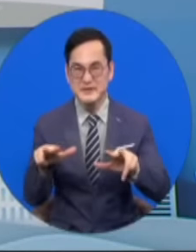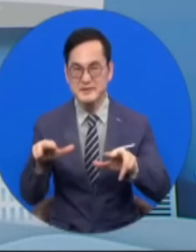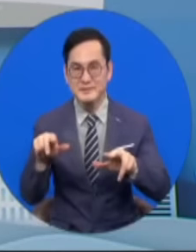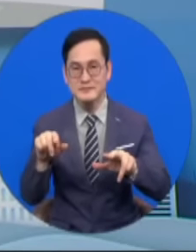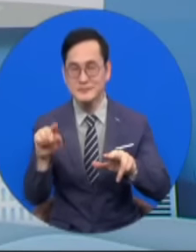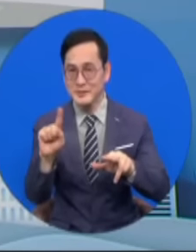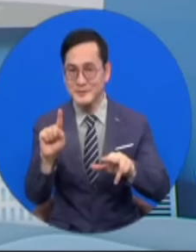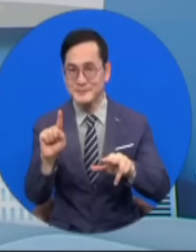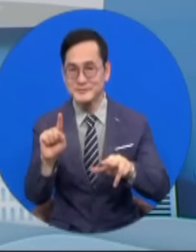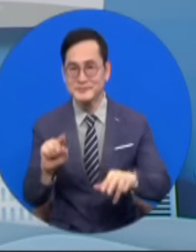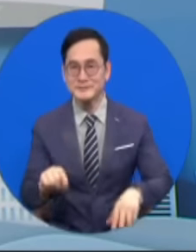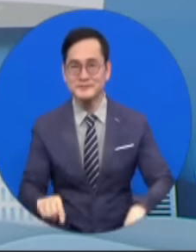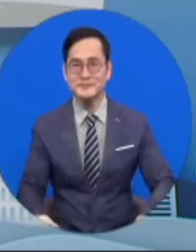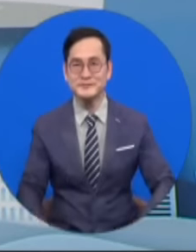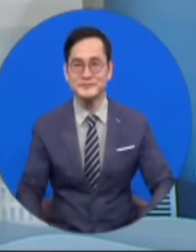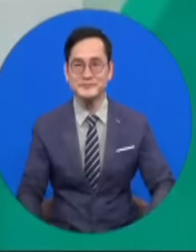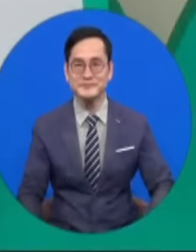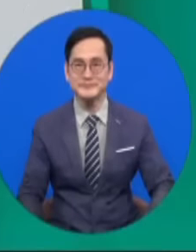바로